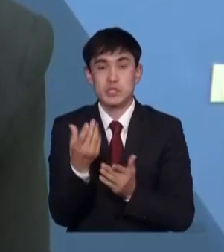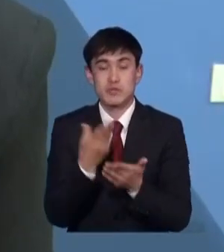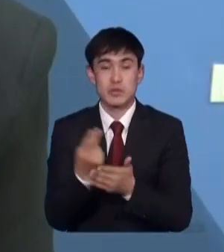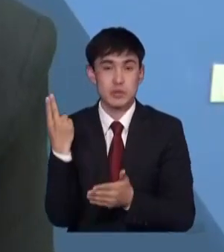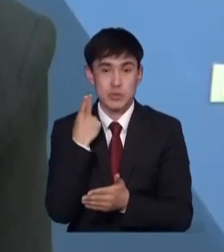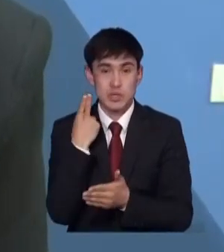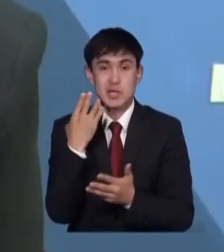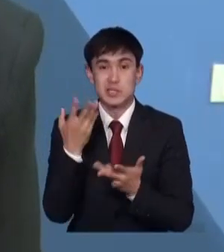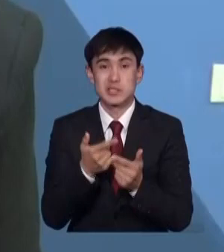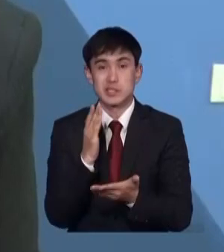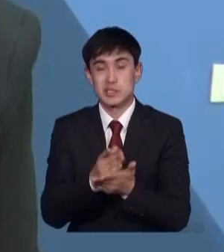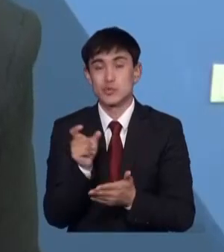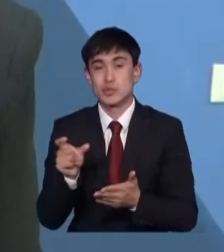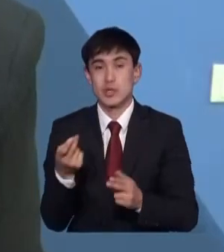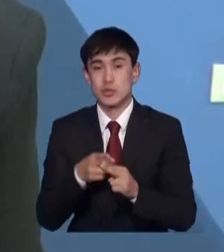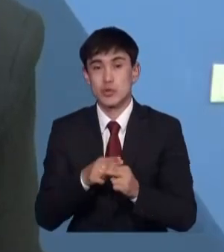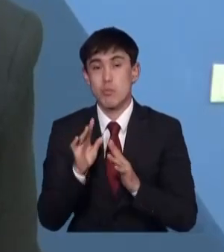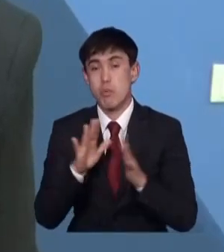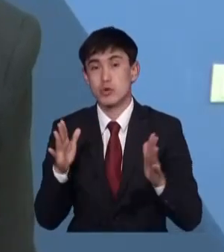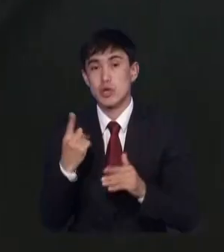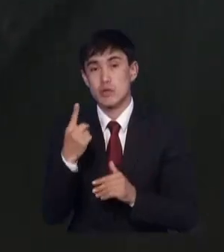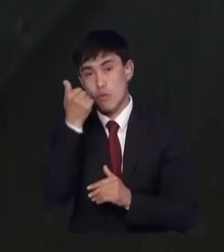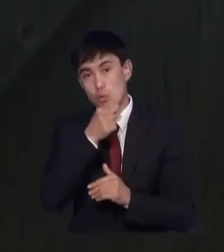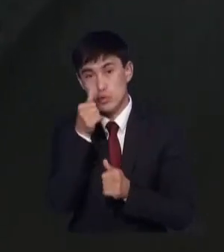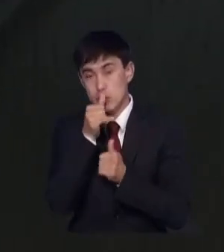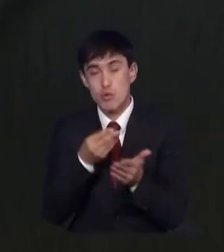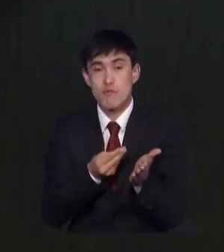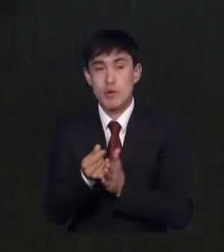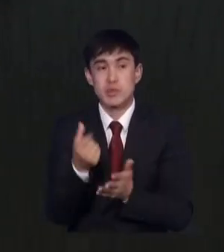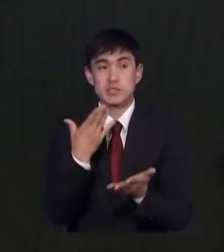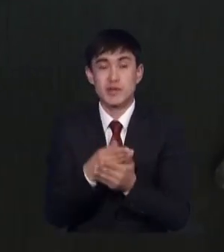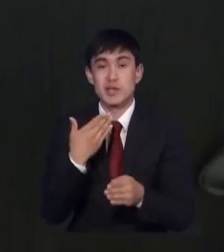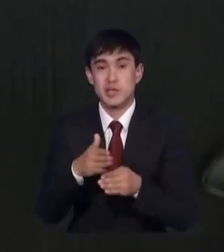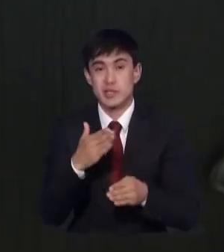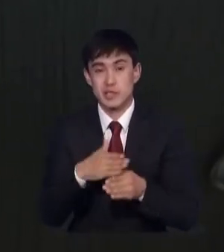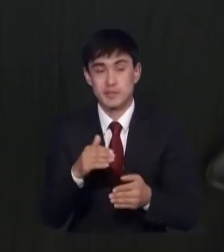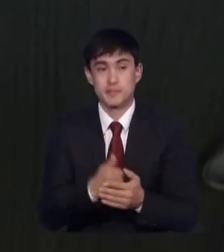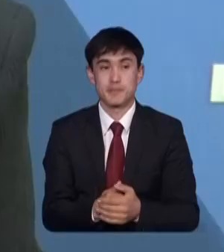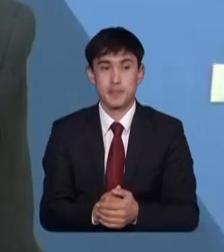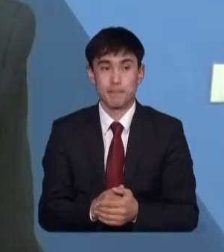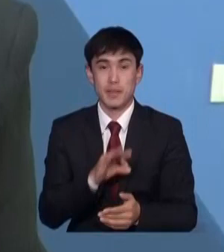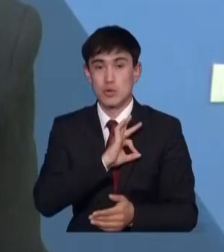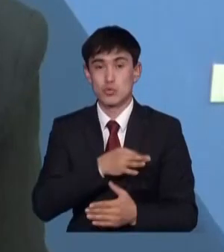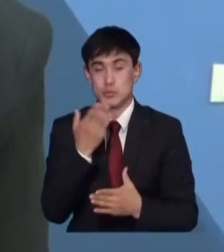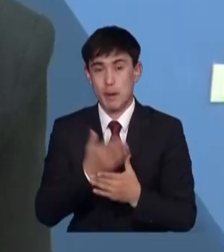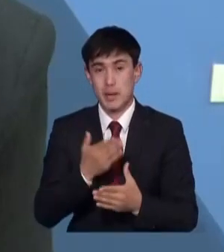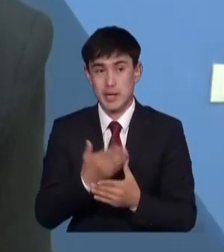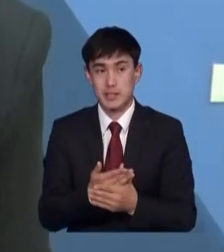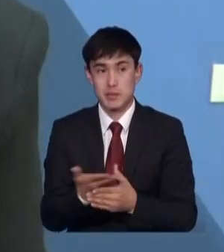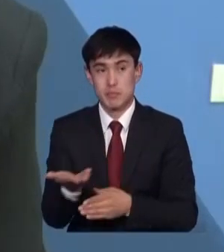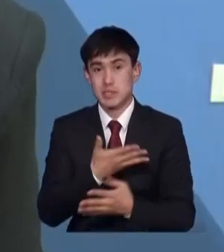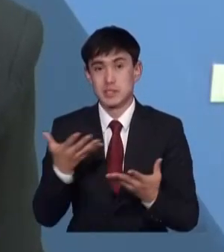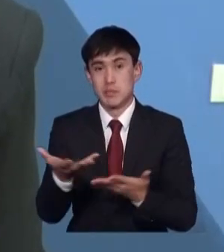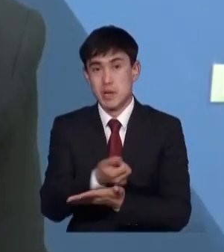долги среди них есть люди которые больше одного года не могут выплатить свои кредиты юрист помогает Мы